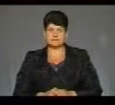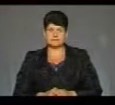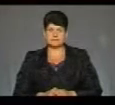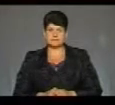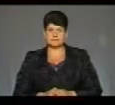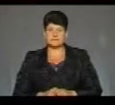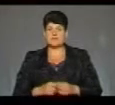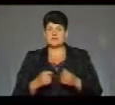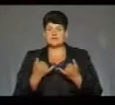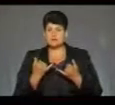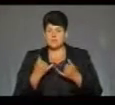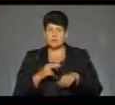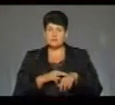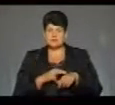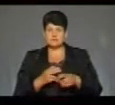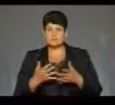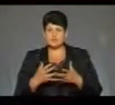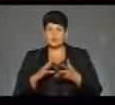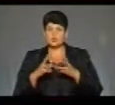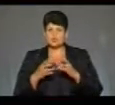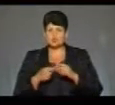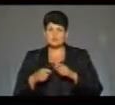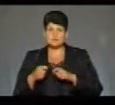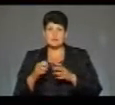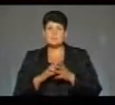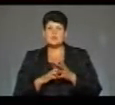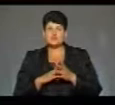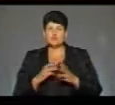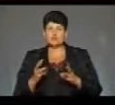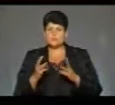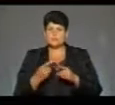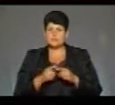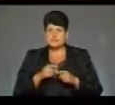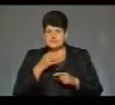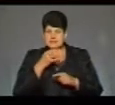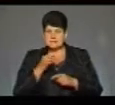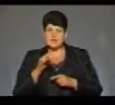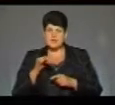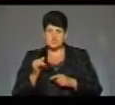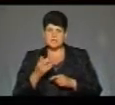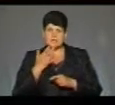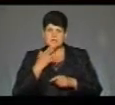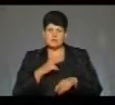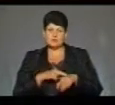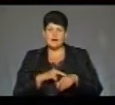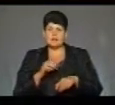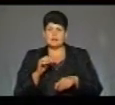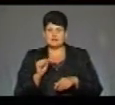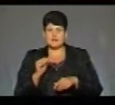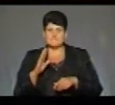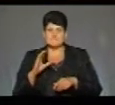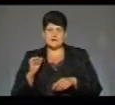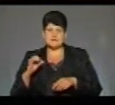Зараз поліцейські встановлюють суму збитків і причину пожежі. Про це повідомив речник Нацполіції області Андрій Василик. Наразі